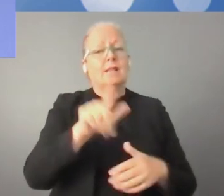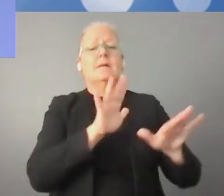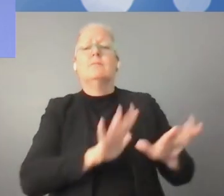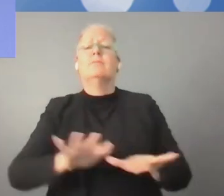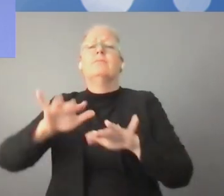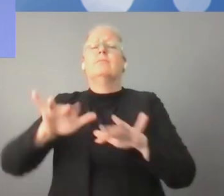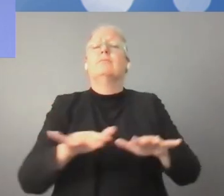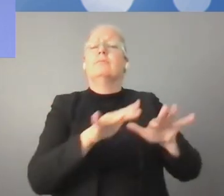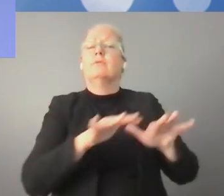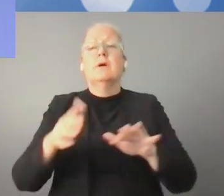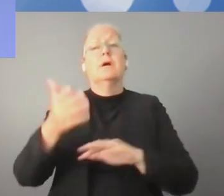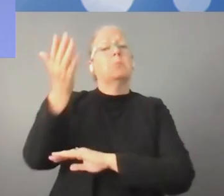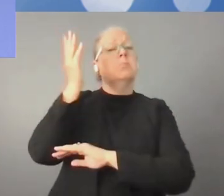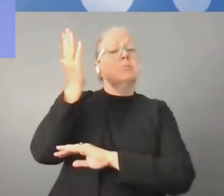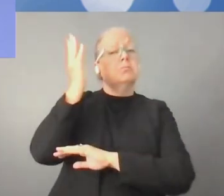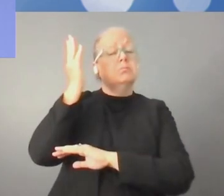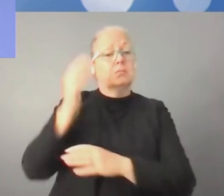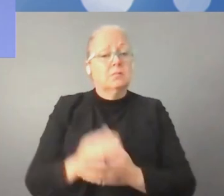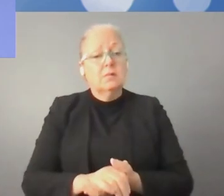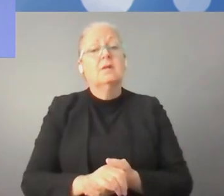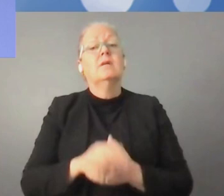на церемонии открытия